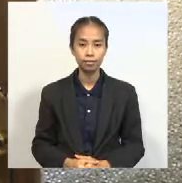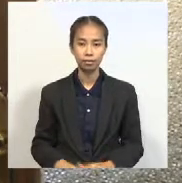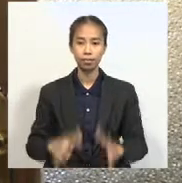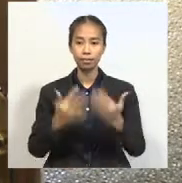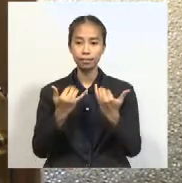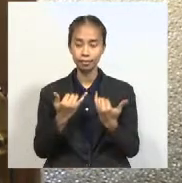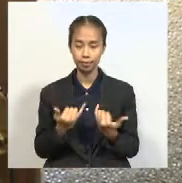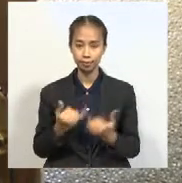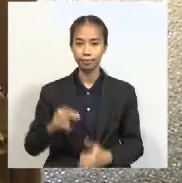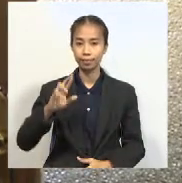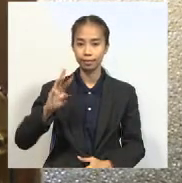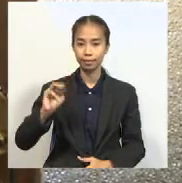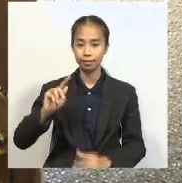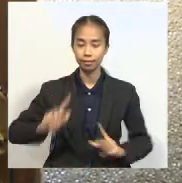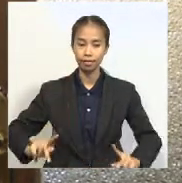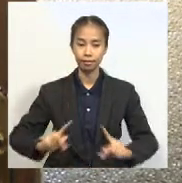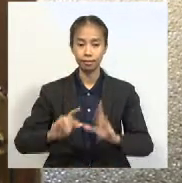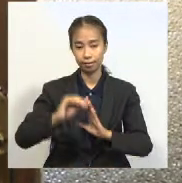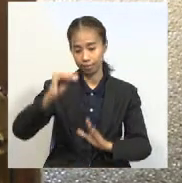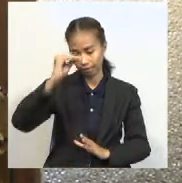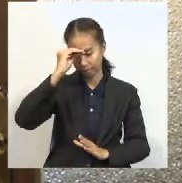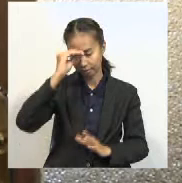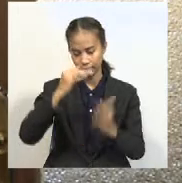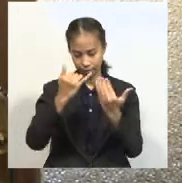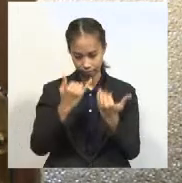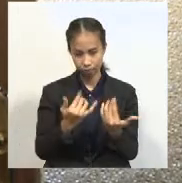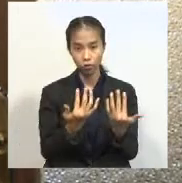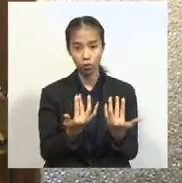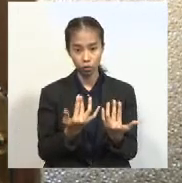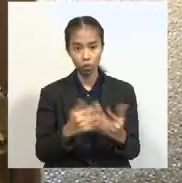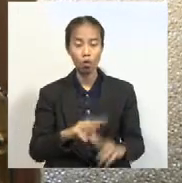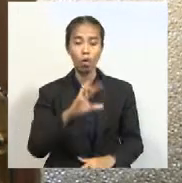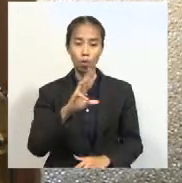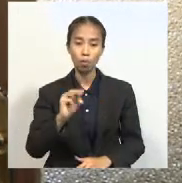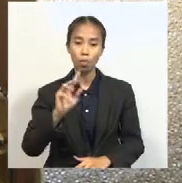ทั้งนี้ท่านรัฐมนตรีว่าการกระทรวงศึกษาธิการได้บอกว่าจะนำข้อเสนอจากคณ